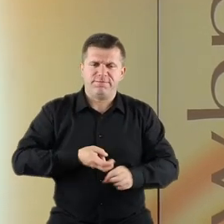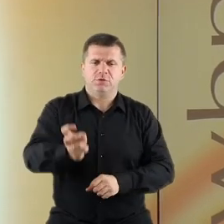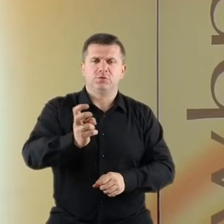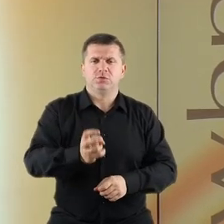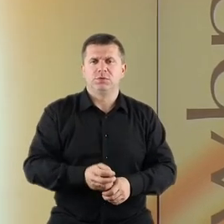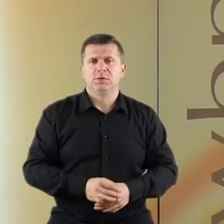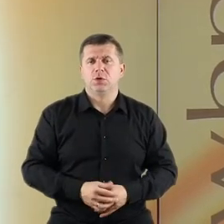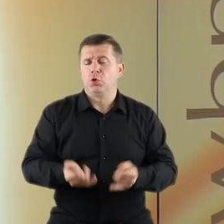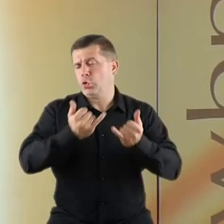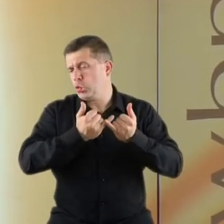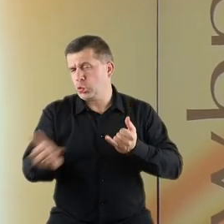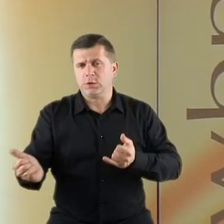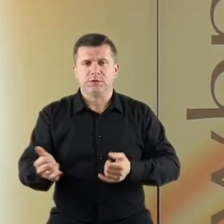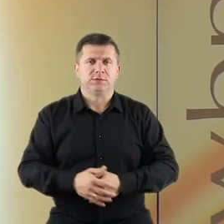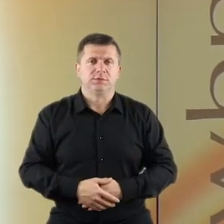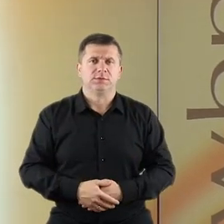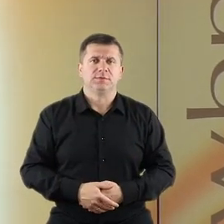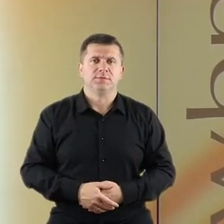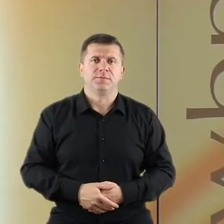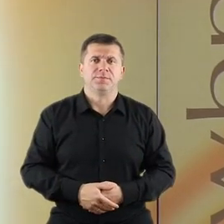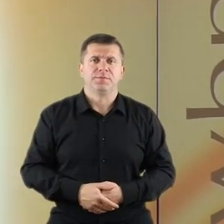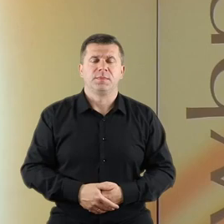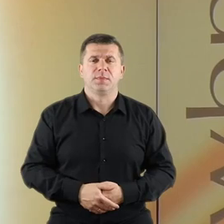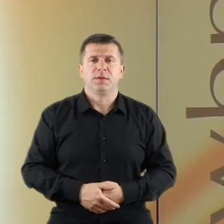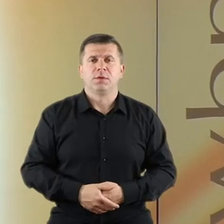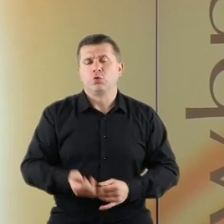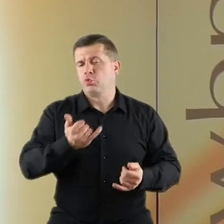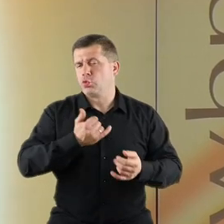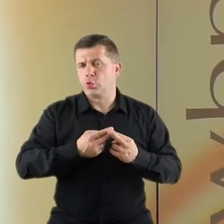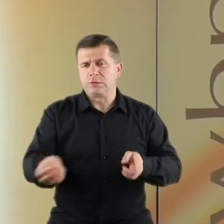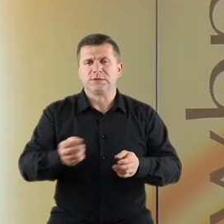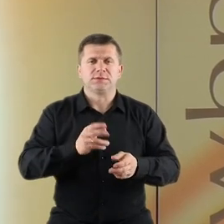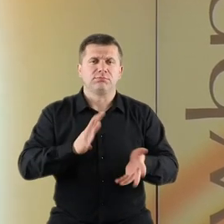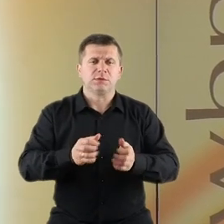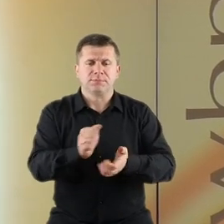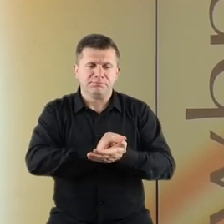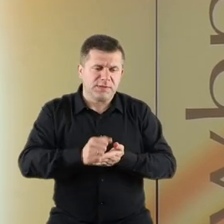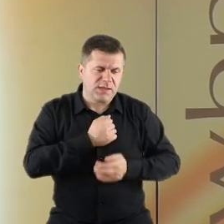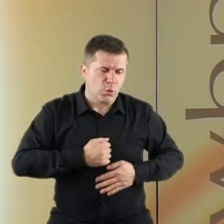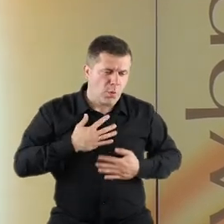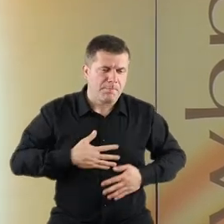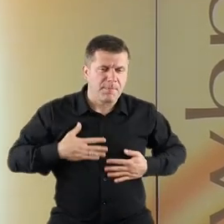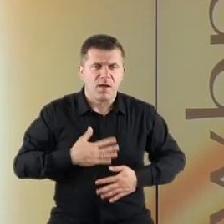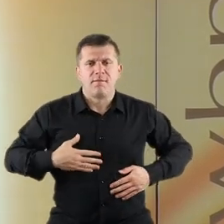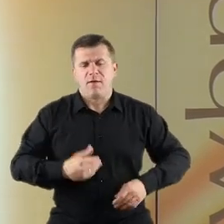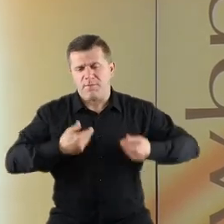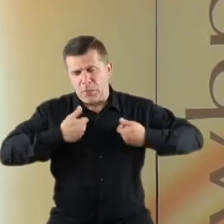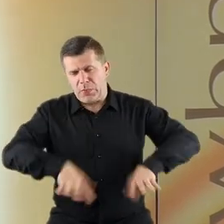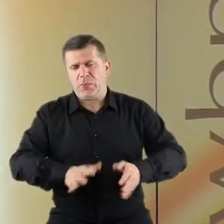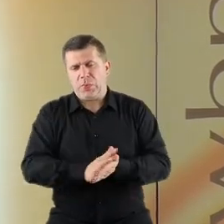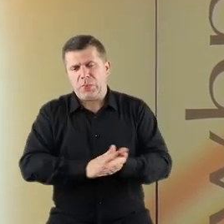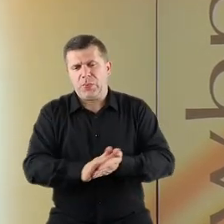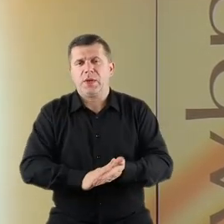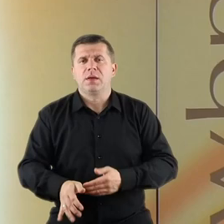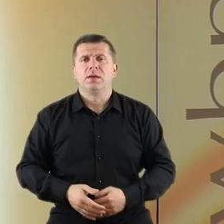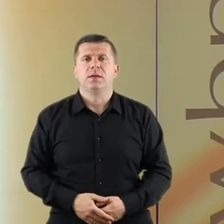różnymi Oczywiście tutaj się posługiwać jak państwo widzą sposobami zmywaniem zmywaniem okazanie i tak dalej i tak dalej